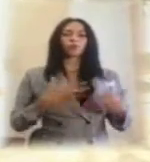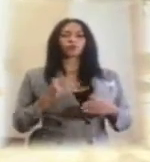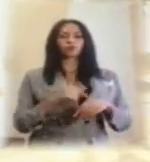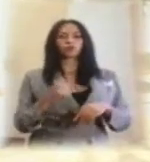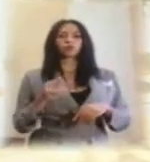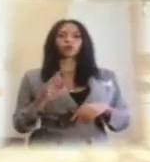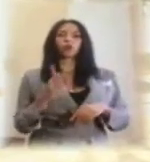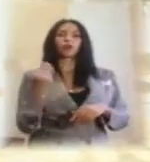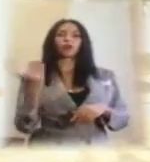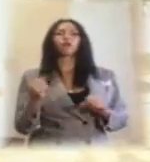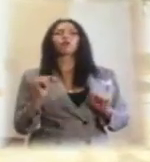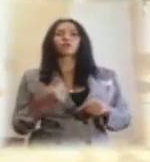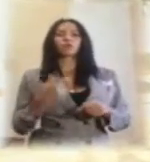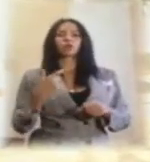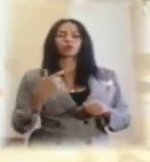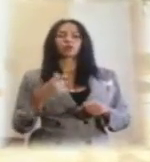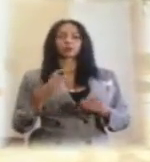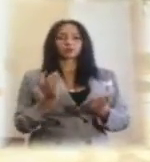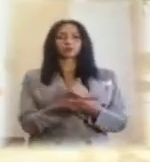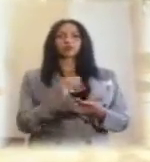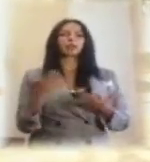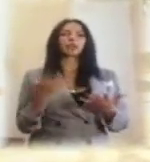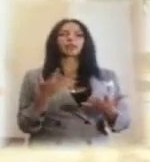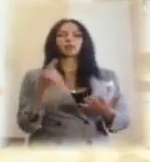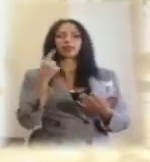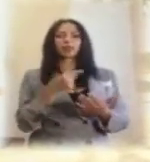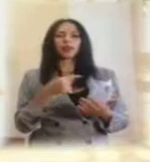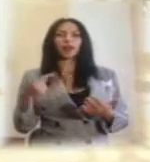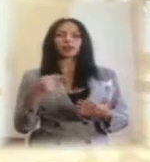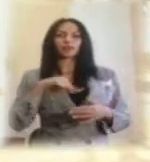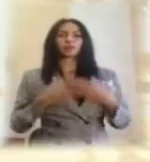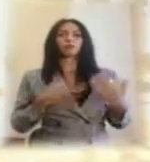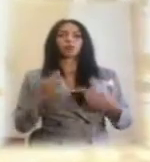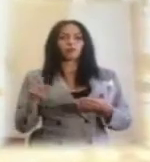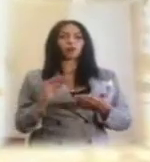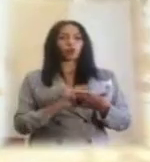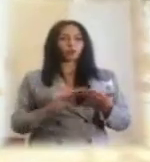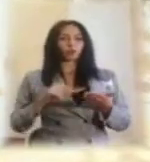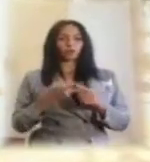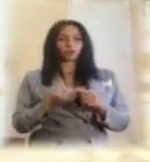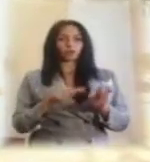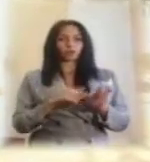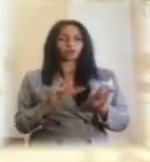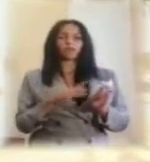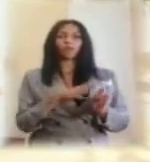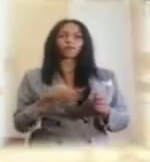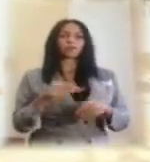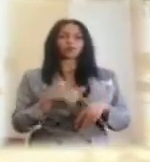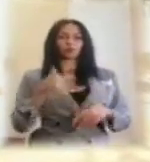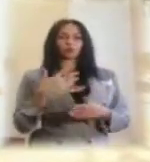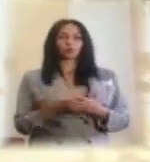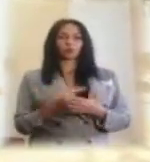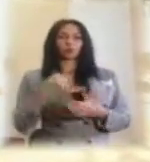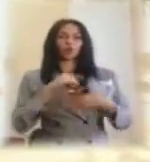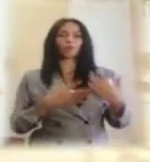могли впоратися з якимись негативними емоціями. І вони тут описують у цій збірці всі почуття свої, емоції, і як